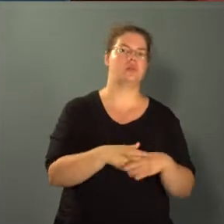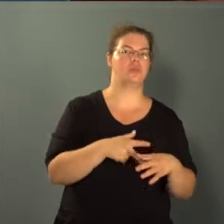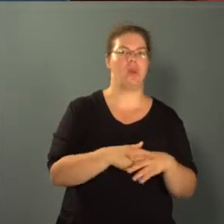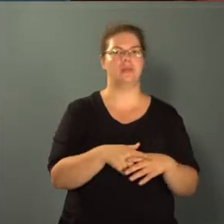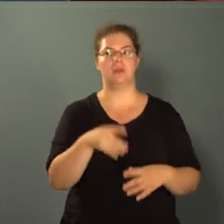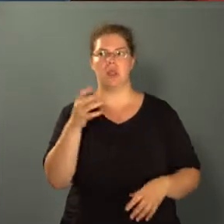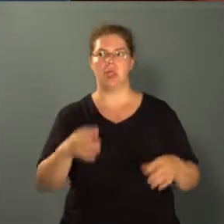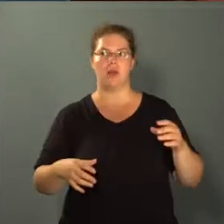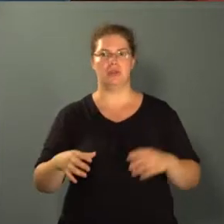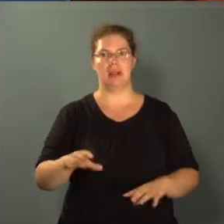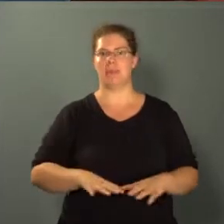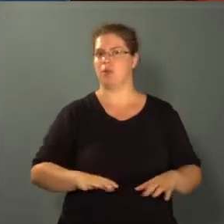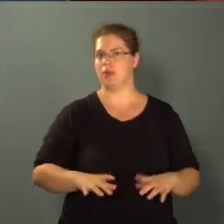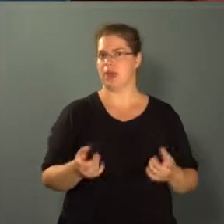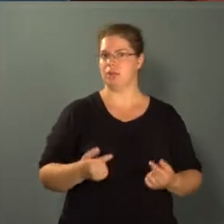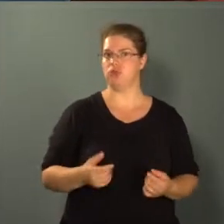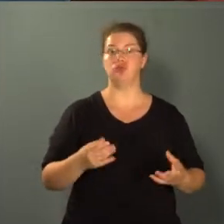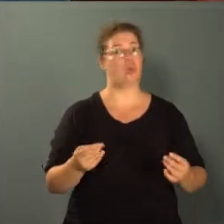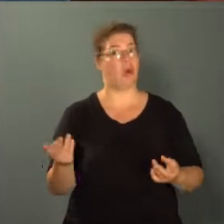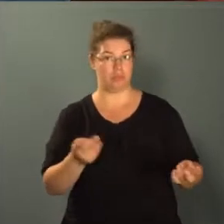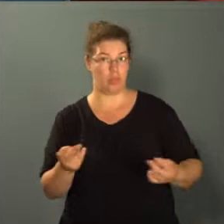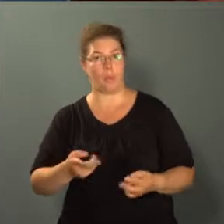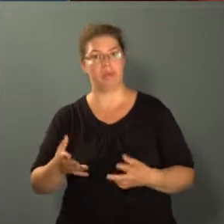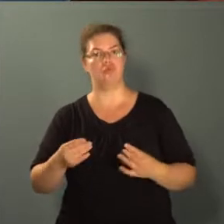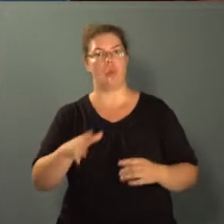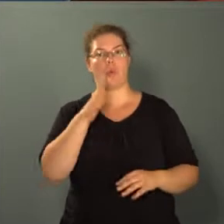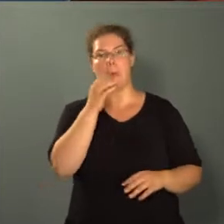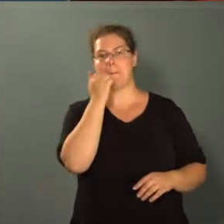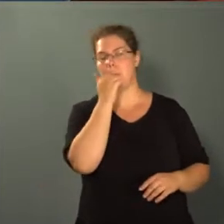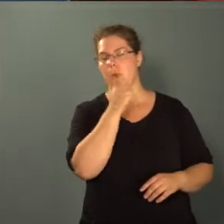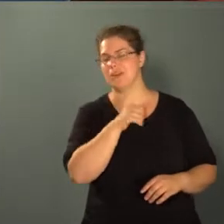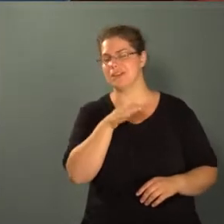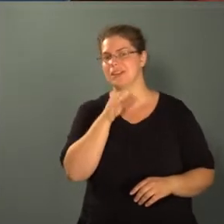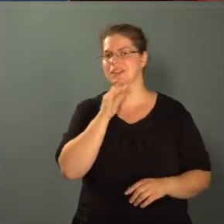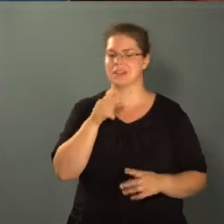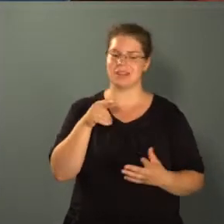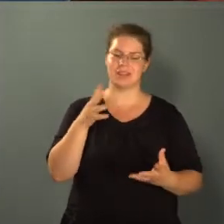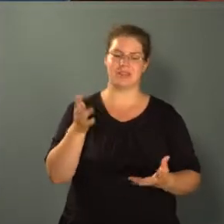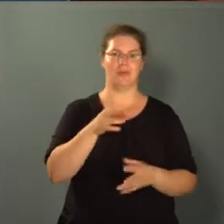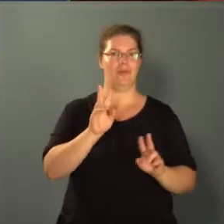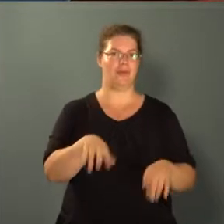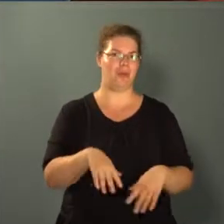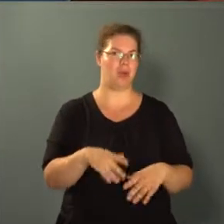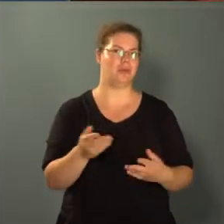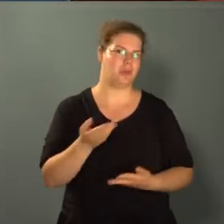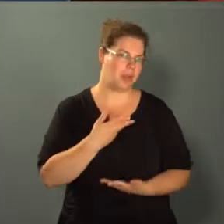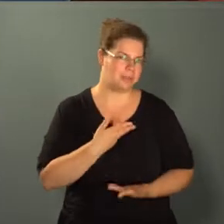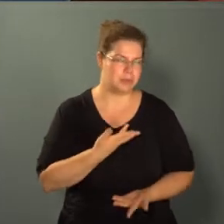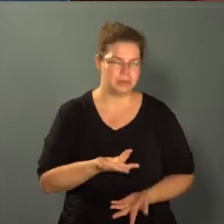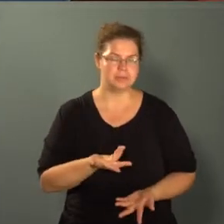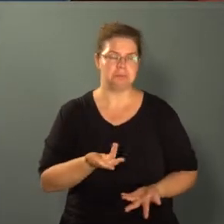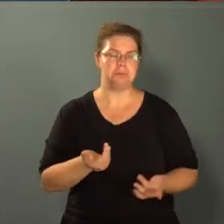dolgokat a lakótelepi konyhákból, úgyhogy nagyon sokan hoztak, sok komposztálni, vagyis sok komposztnak valót is